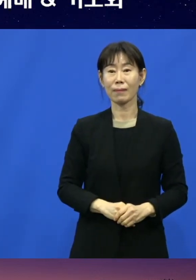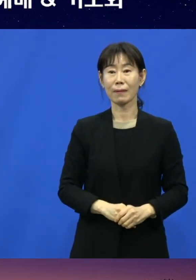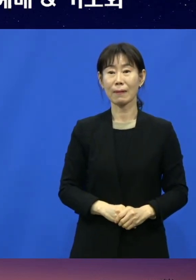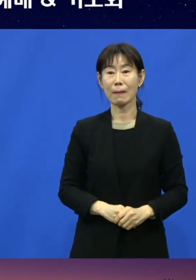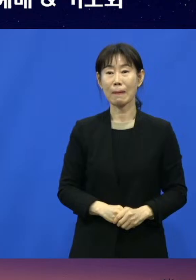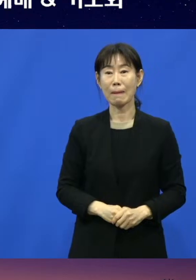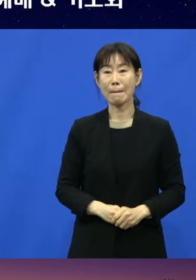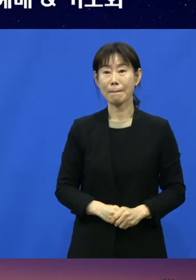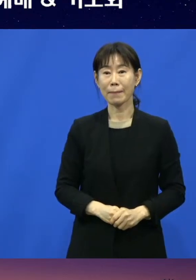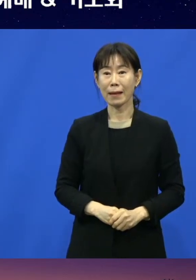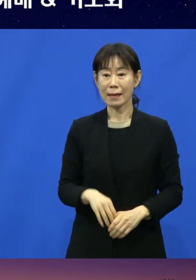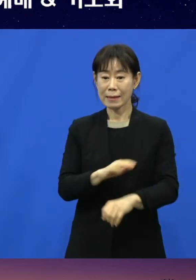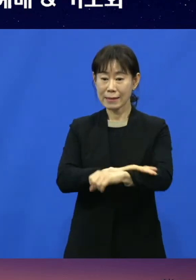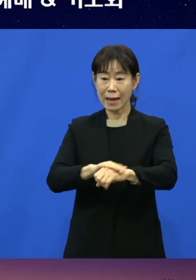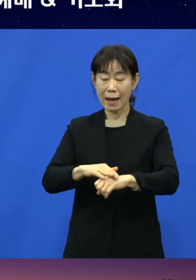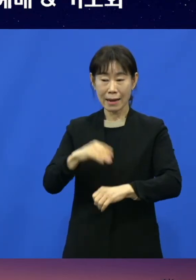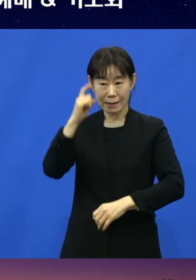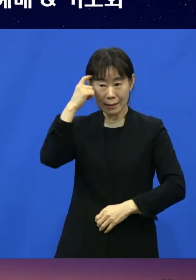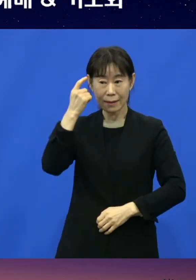자, 여러분 한번 보세요.